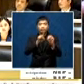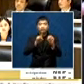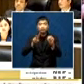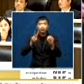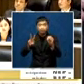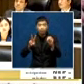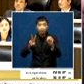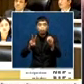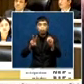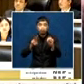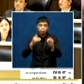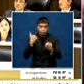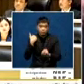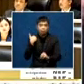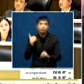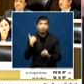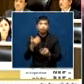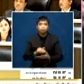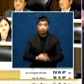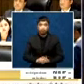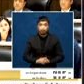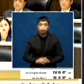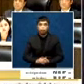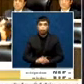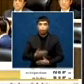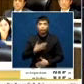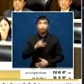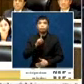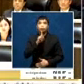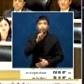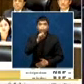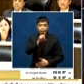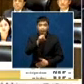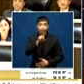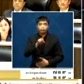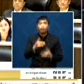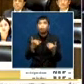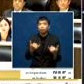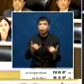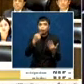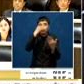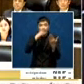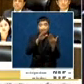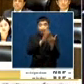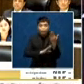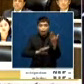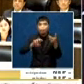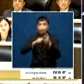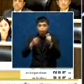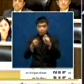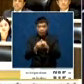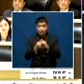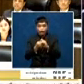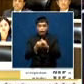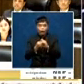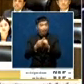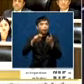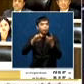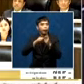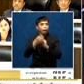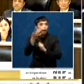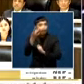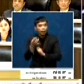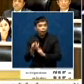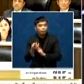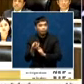ไม่ไปงานศพกันแล้วคือนวลพงษ์ไพบูลย ์ครับ สุด นะครับ แถเน า ะ ยืนยันเจตนารมณ์ว่าไม่สวไม่ควรมีสิทธิ์เลือกนายกจึงขอใช้สิทธิ์